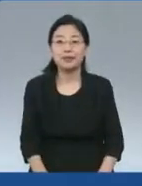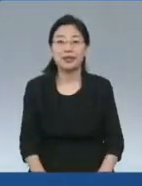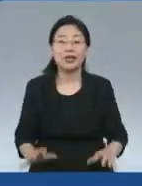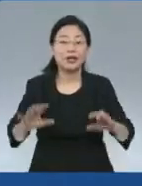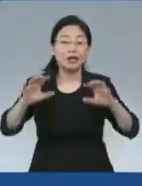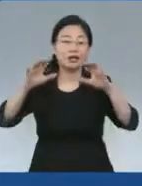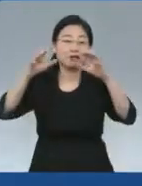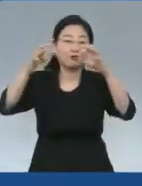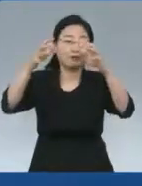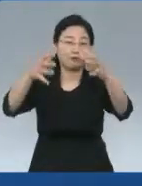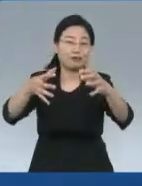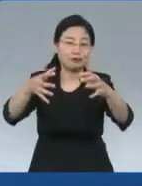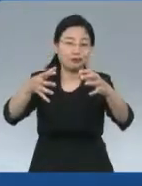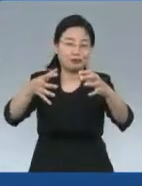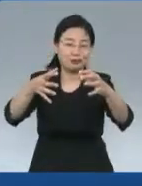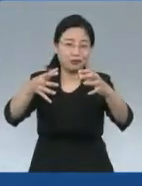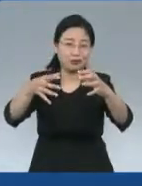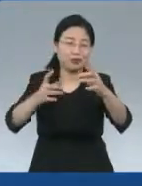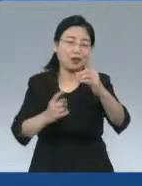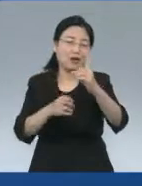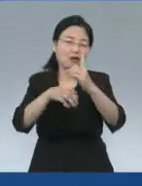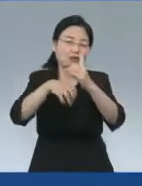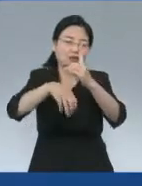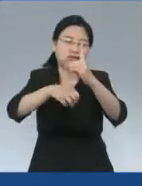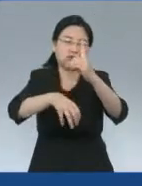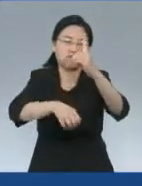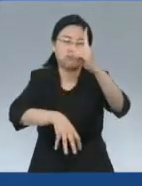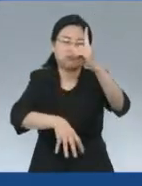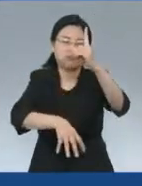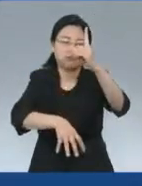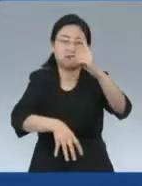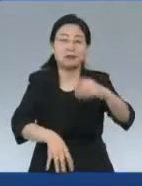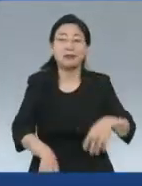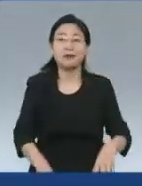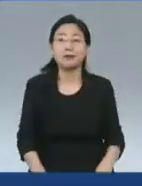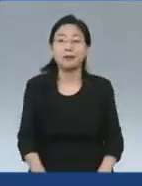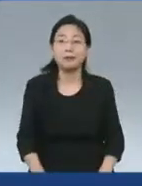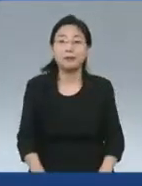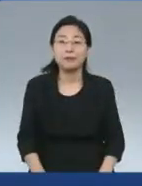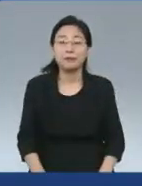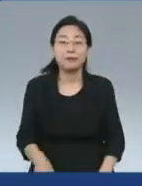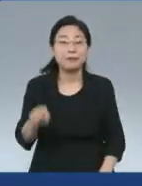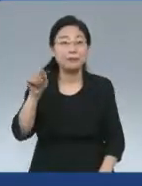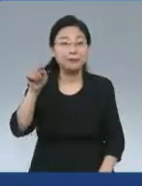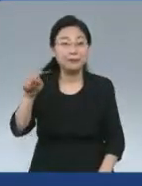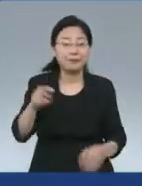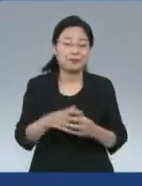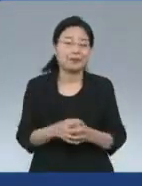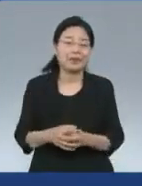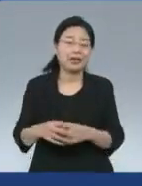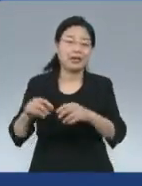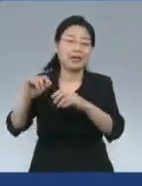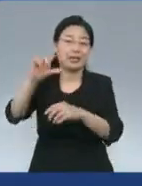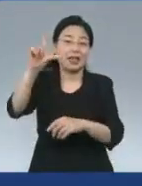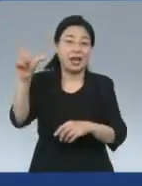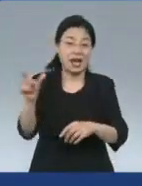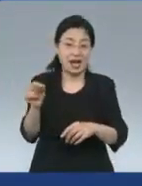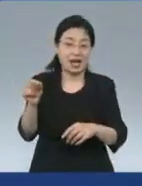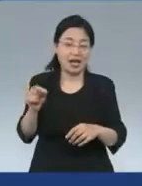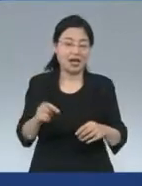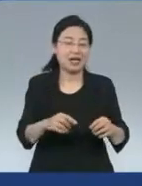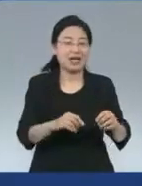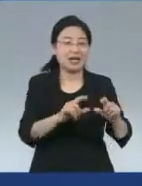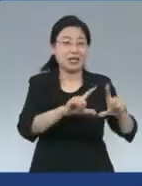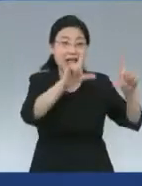der Trägerrakete Falcon 9 des US-Unternehmens SpaceX gestartet. 40 Minuten später wurde Tanuri von der